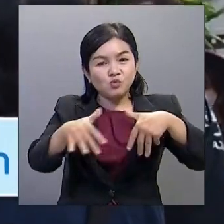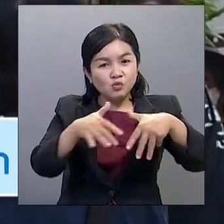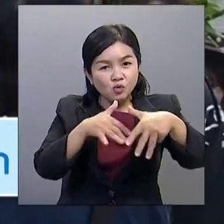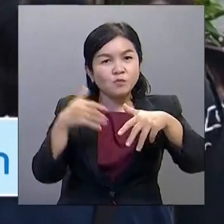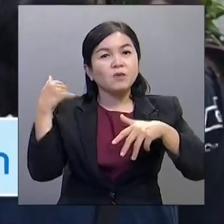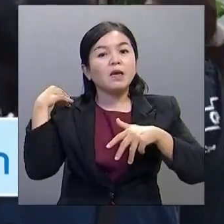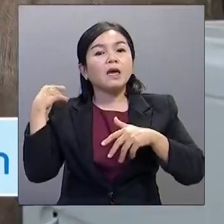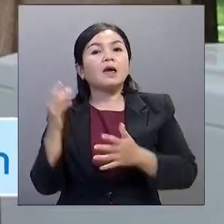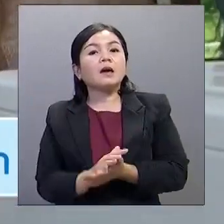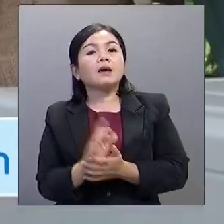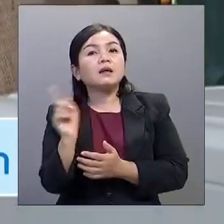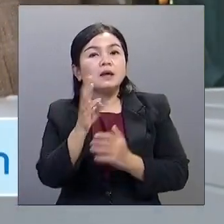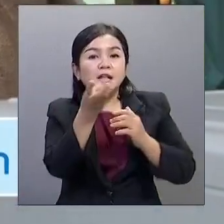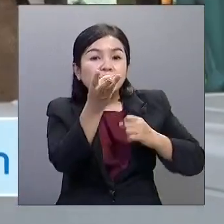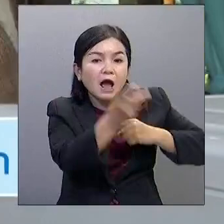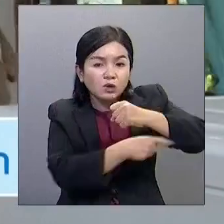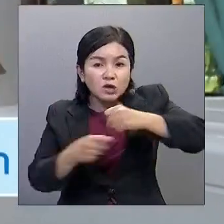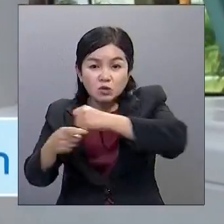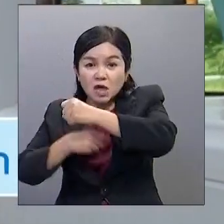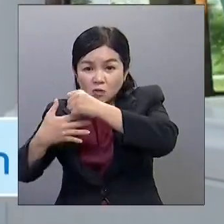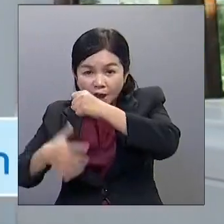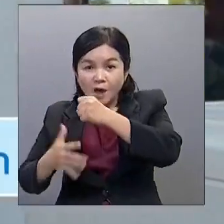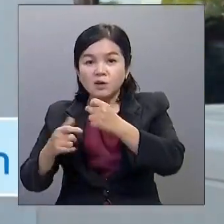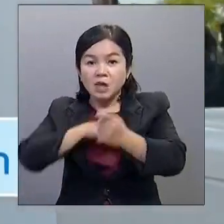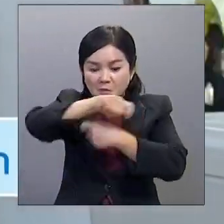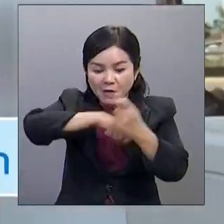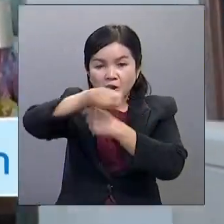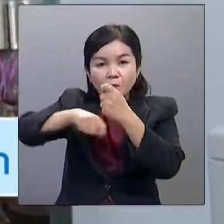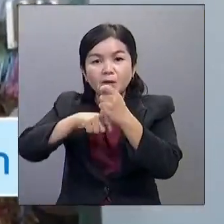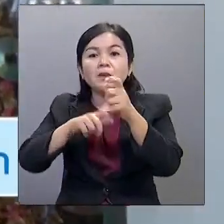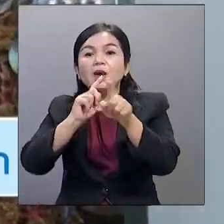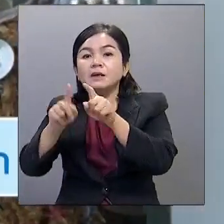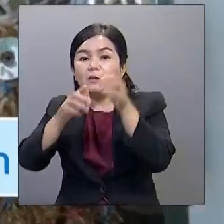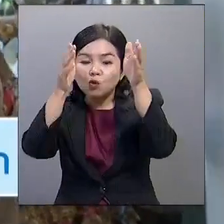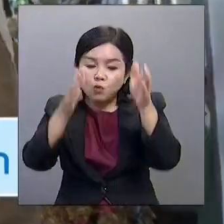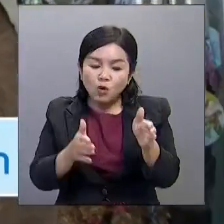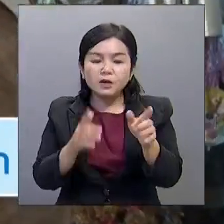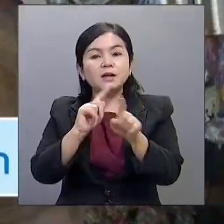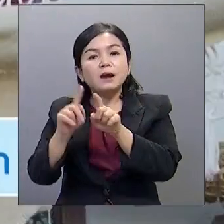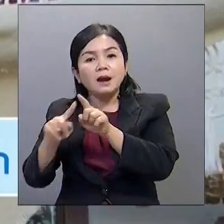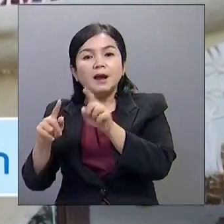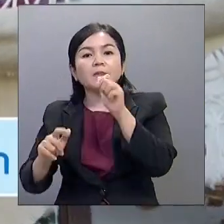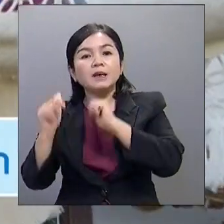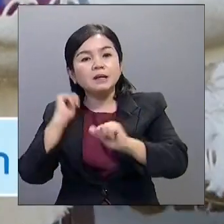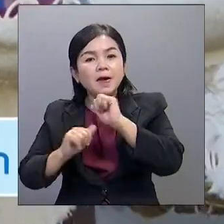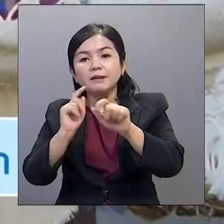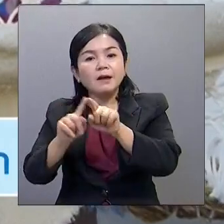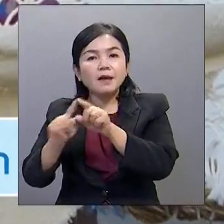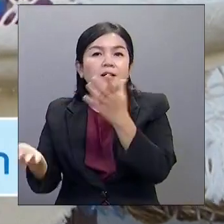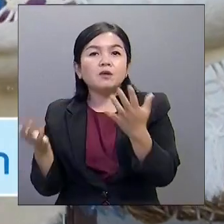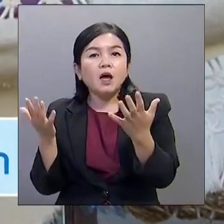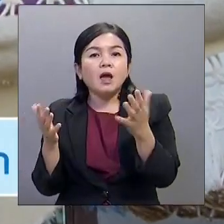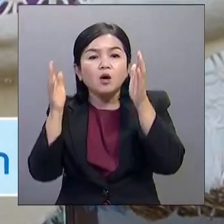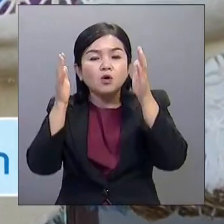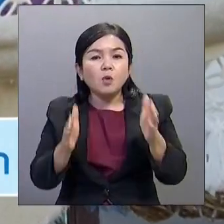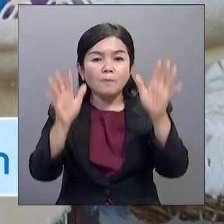างคนเนี่ยเขาก็ใช้วัสดุเหลือใช้หรือว่าวัสดุจากธรรมชาติในท้องถิ่นนี่แหละทำให้หาง่ายก็เลยทำให้เป็นโจทย์ที่บอกว่าอ๋อคน